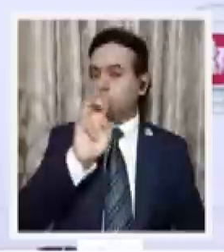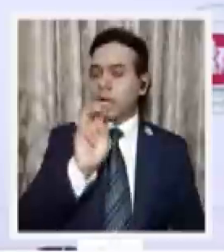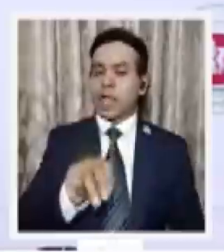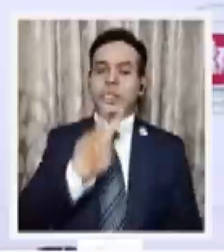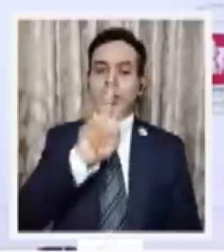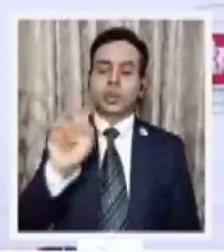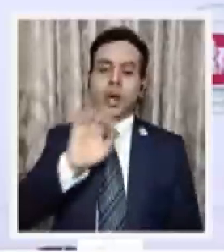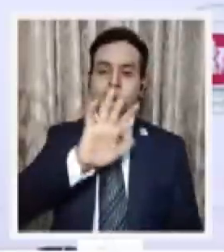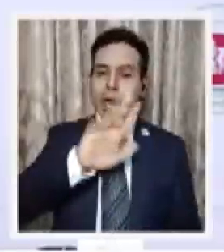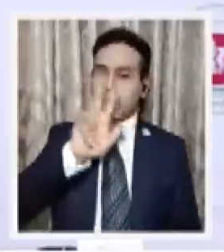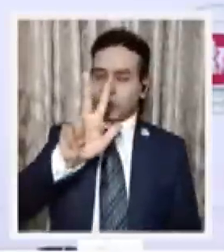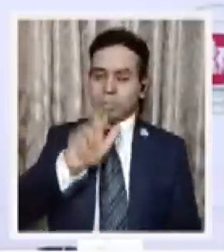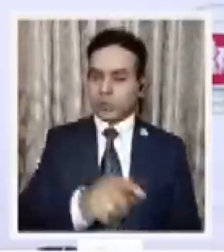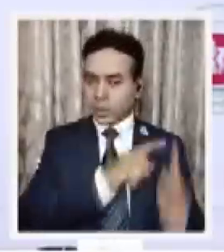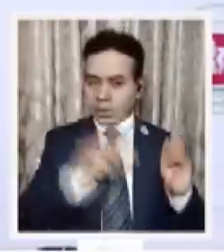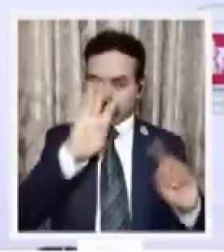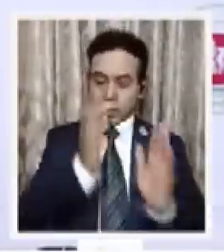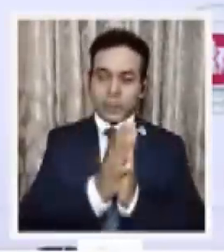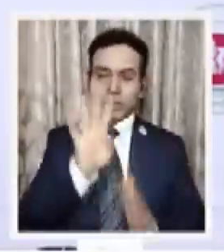জন। এ পর্যন্ত কোয়ারেন্টাইন